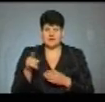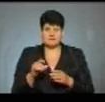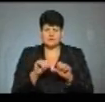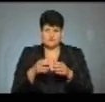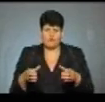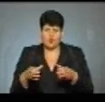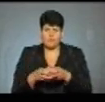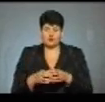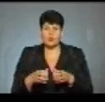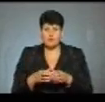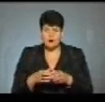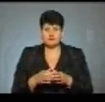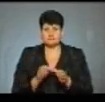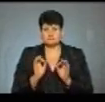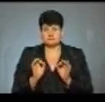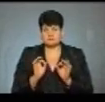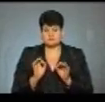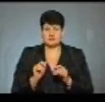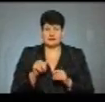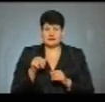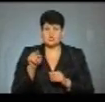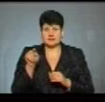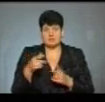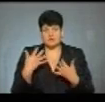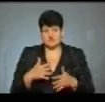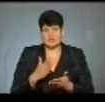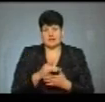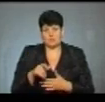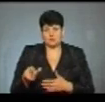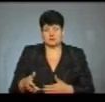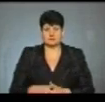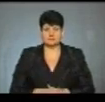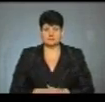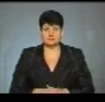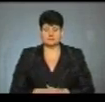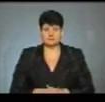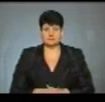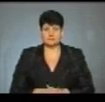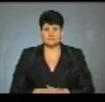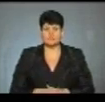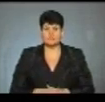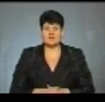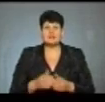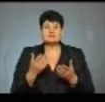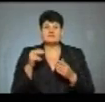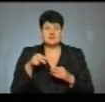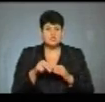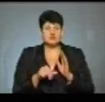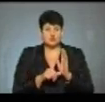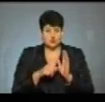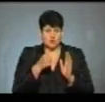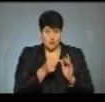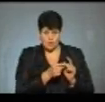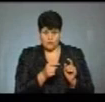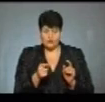я йшов, нормально ніби йдеш там, де ти маєш вже людей. Отже, наскільки ми розуміємо, з 2006 року